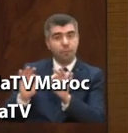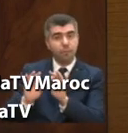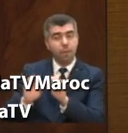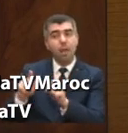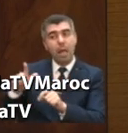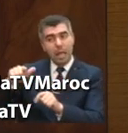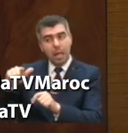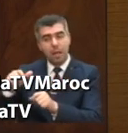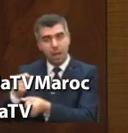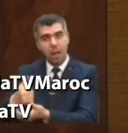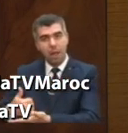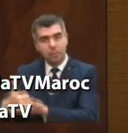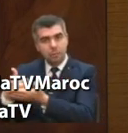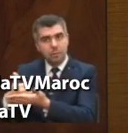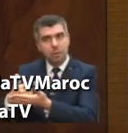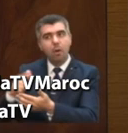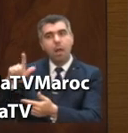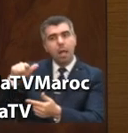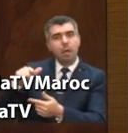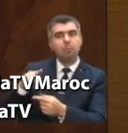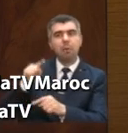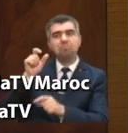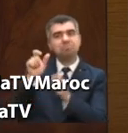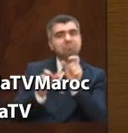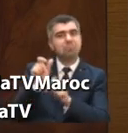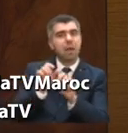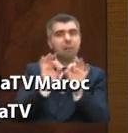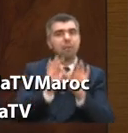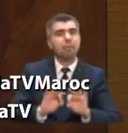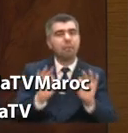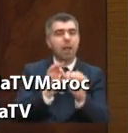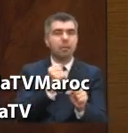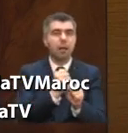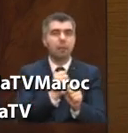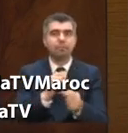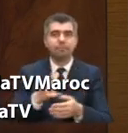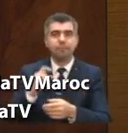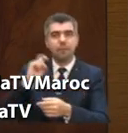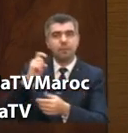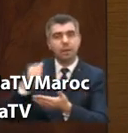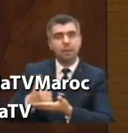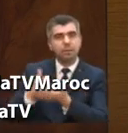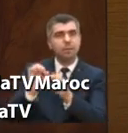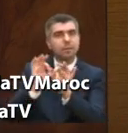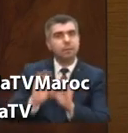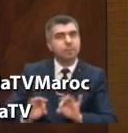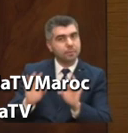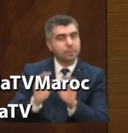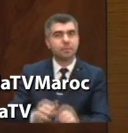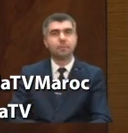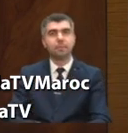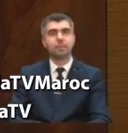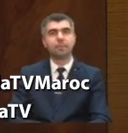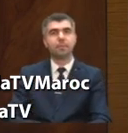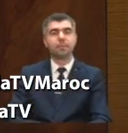سيستفيد والبعض لن يستفيد من التعويض وهم موقوفون عن العمل معا فقط لانتساب المقاولة المشغلة إلى